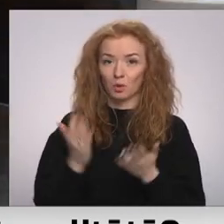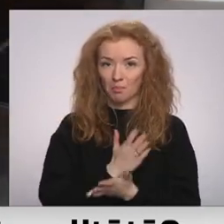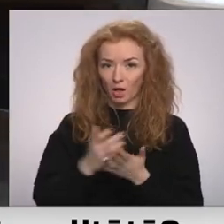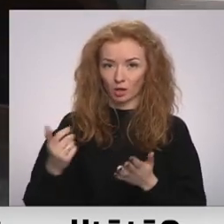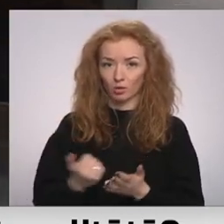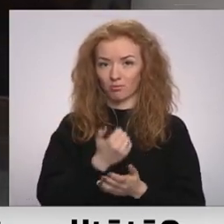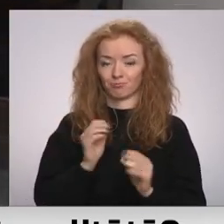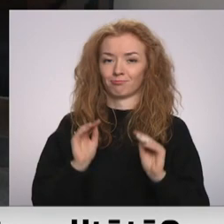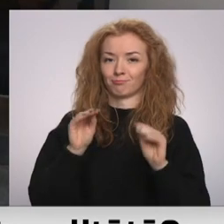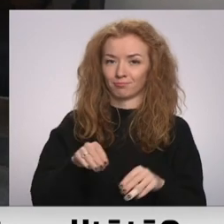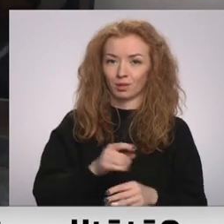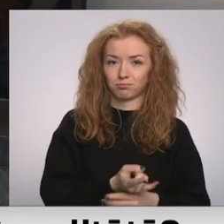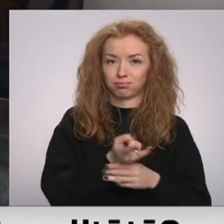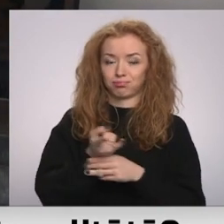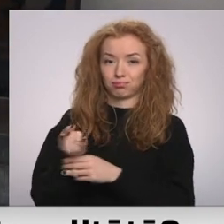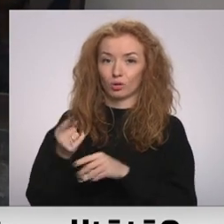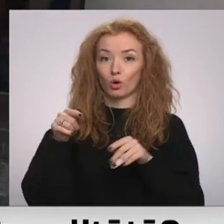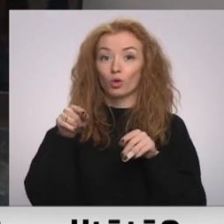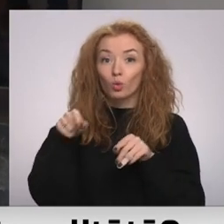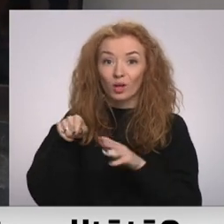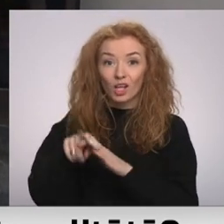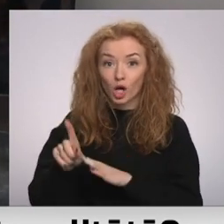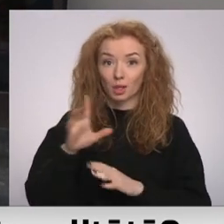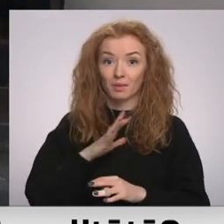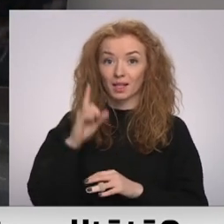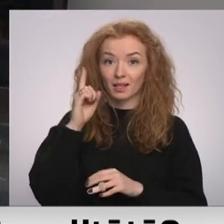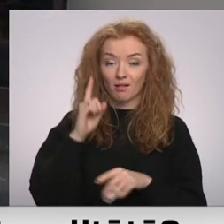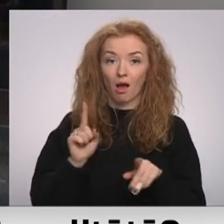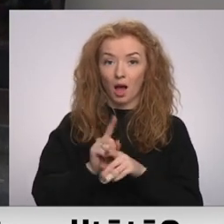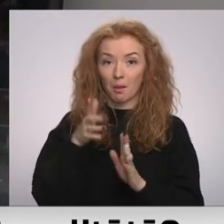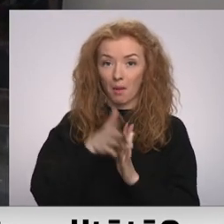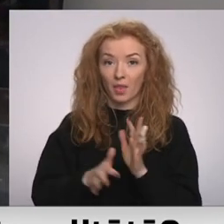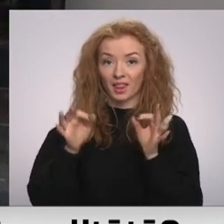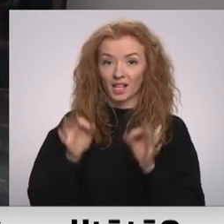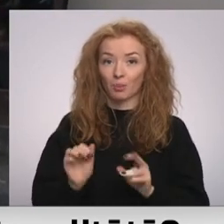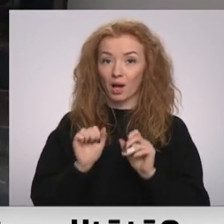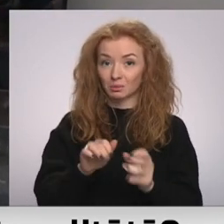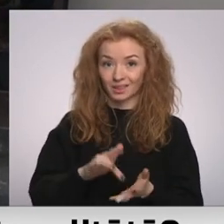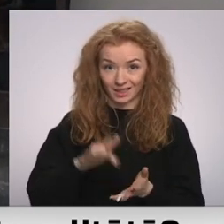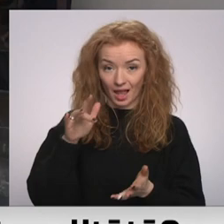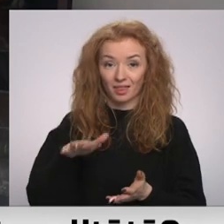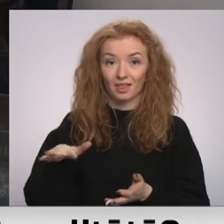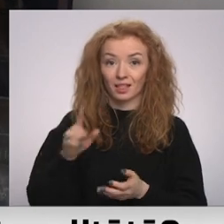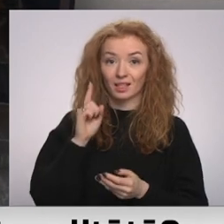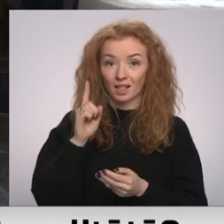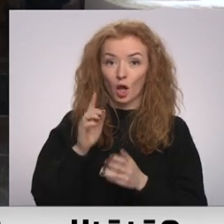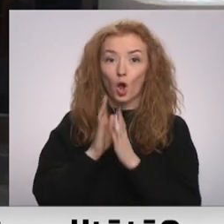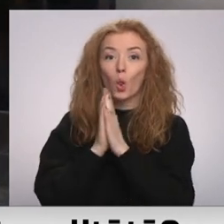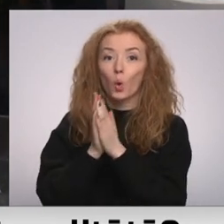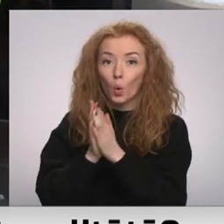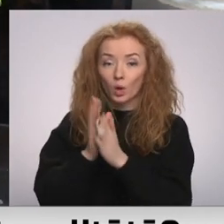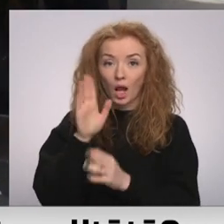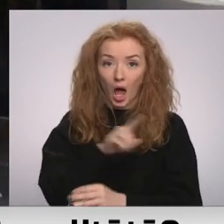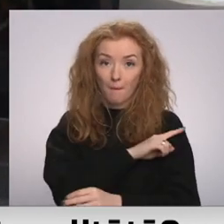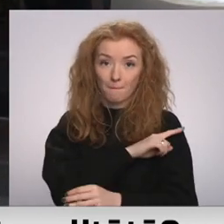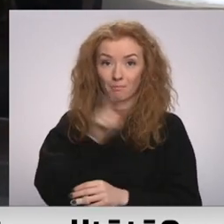pacēlājs. Pirms tam vienīgā iespēja iekļūt ēkā, kurā atrodas arī patērētāju tiesību aizsardzības centrs, bija lūgt, lai apsardzes